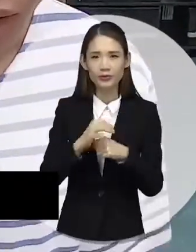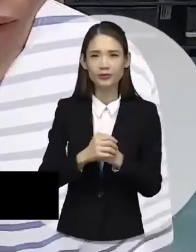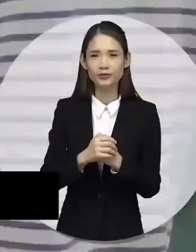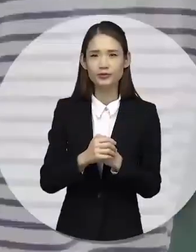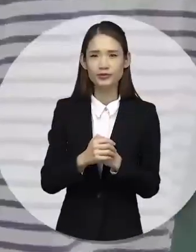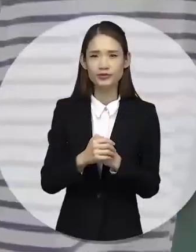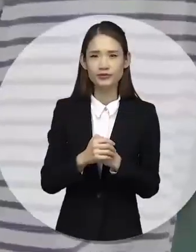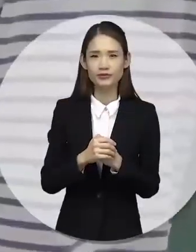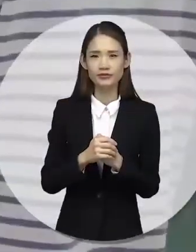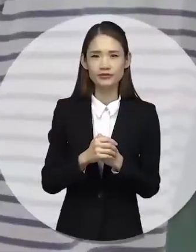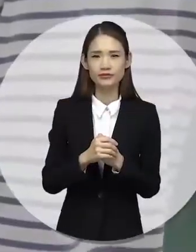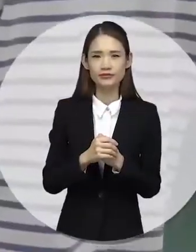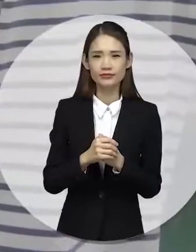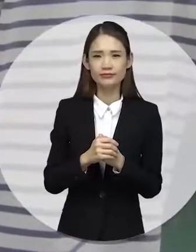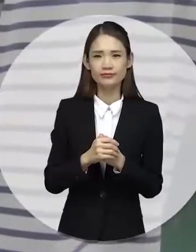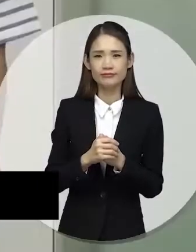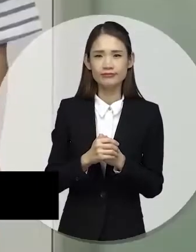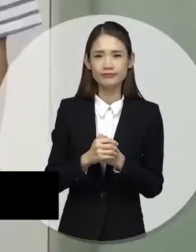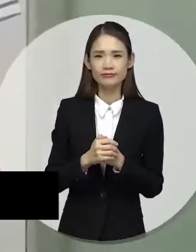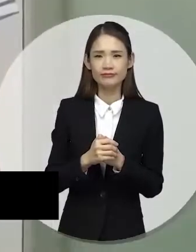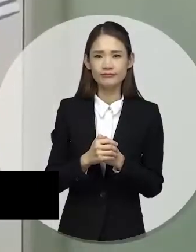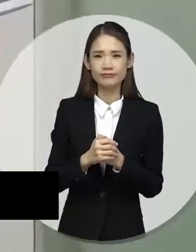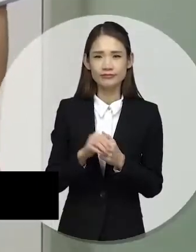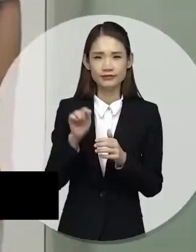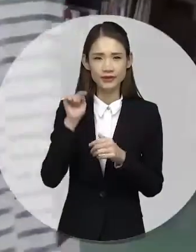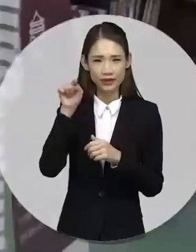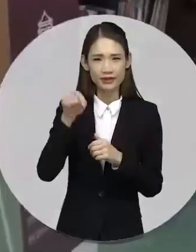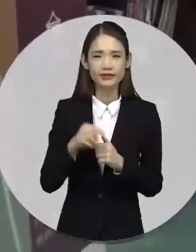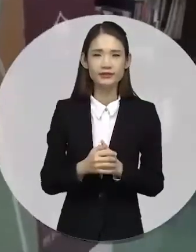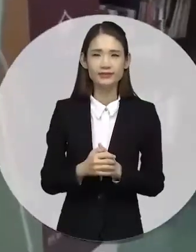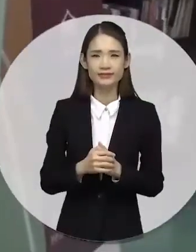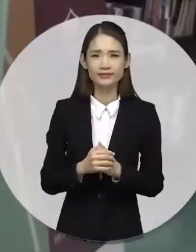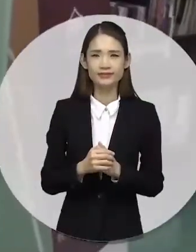보자. 보자. 가자.